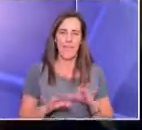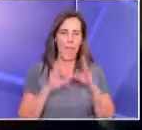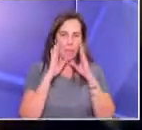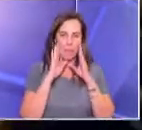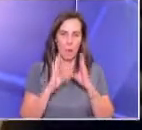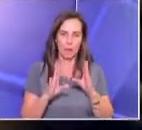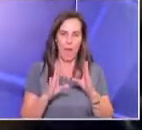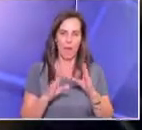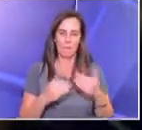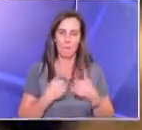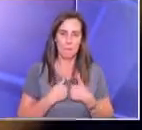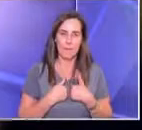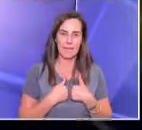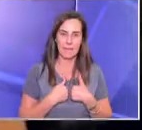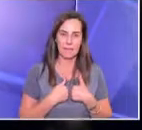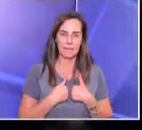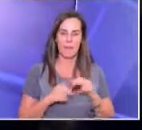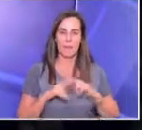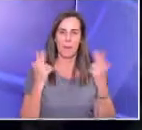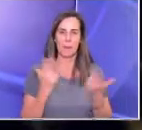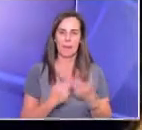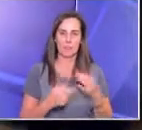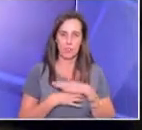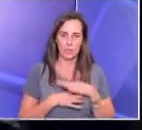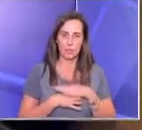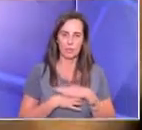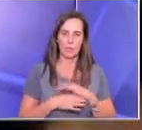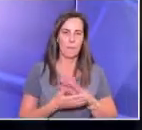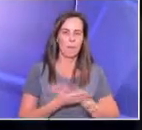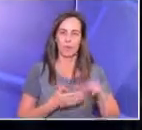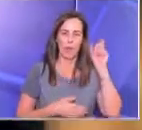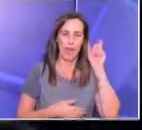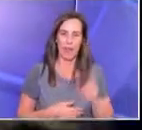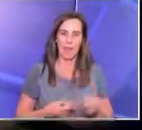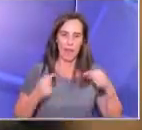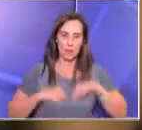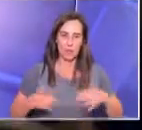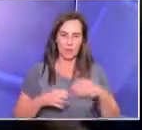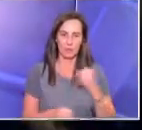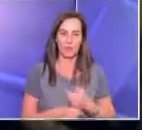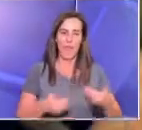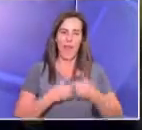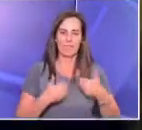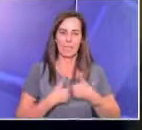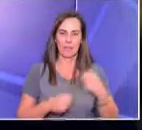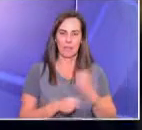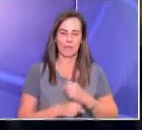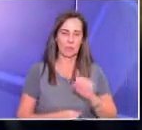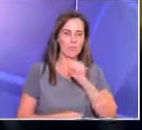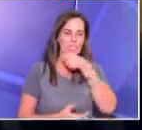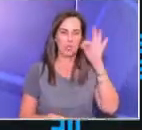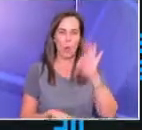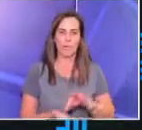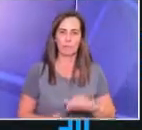אמונה בי, בצוות שלנו. פשוט האיש הזה עזר לנו לעשות